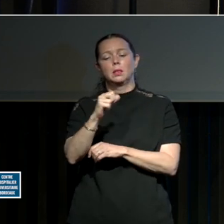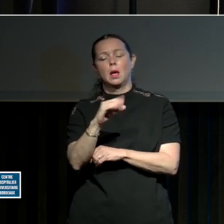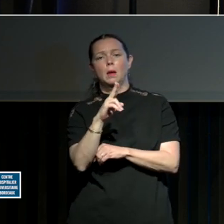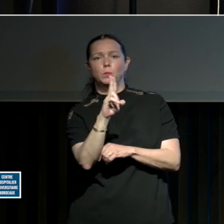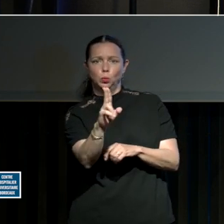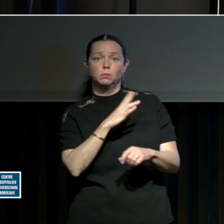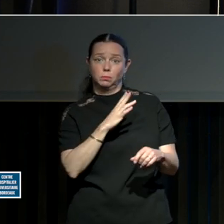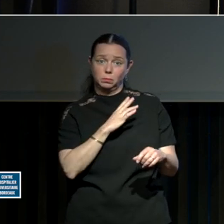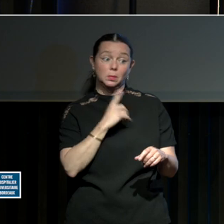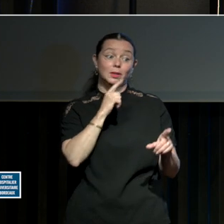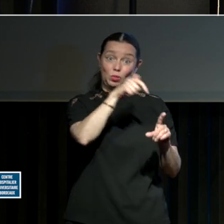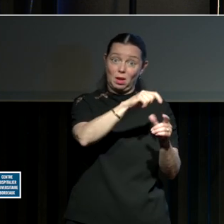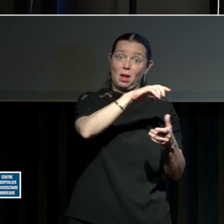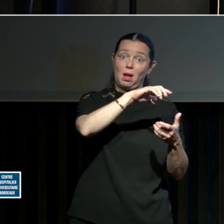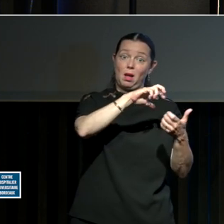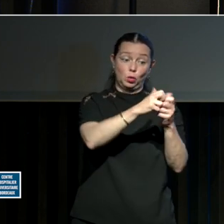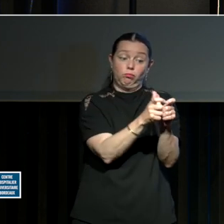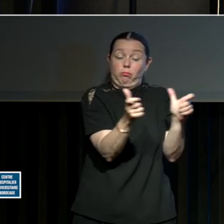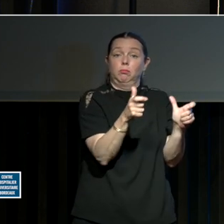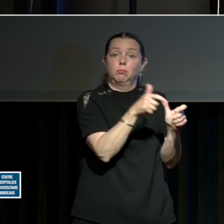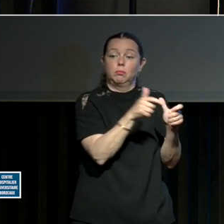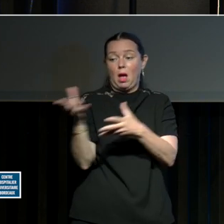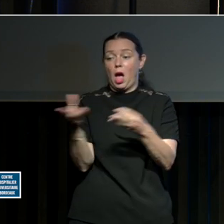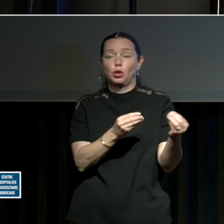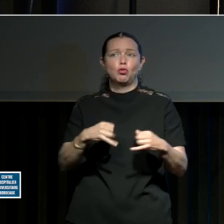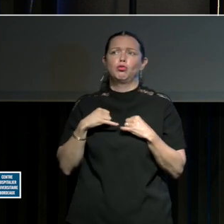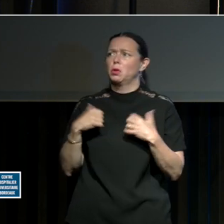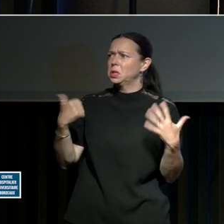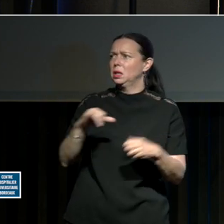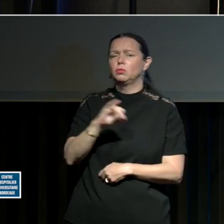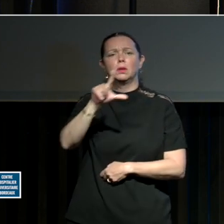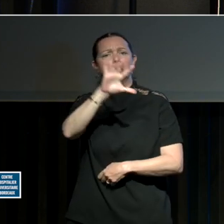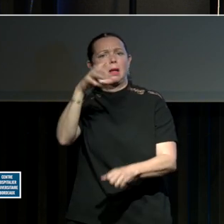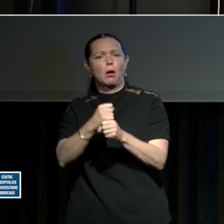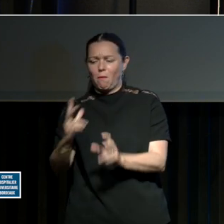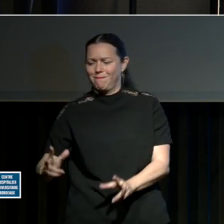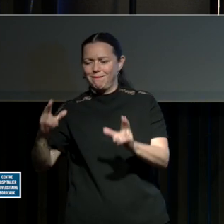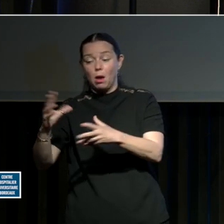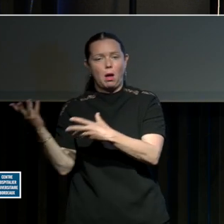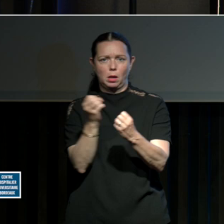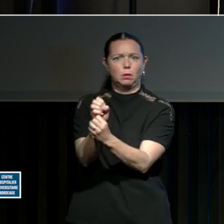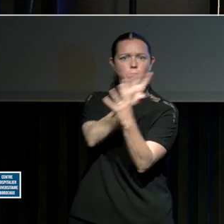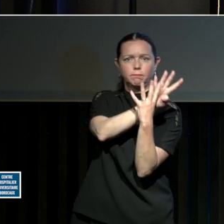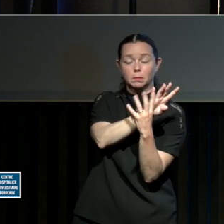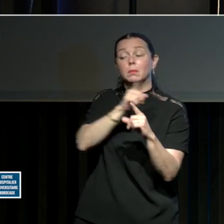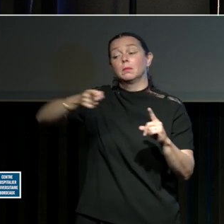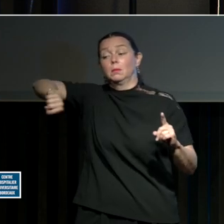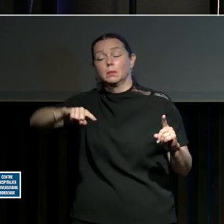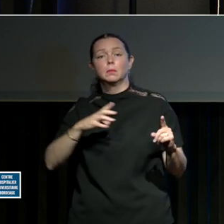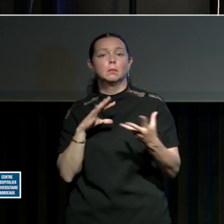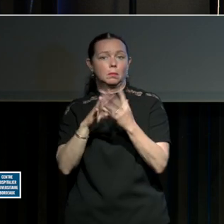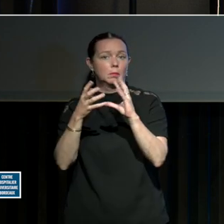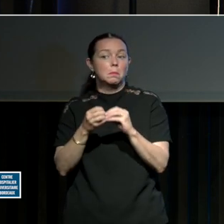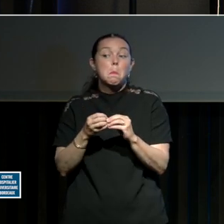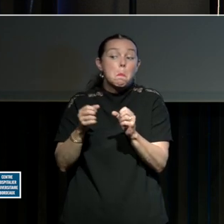à accueillir des jeunes entre 16 et 25 ans qui ont une